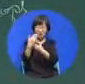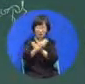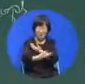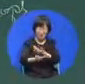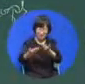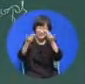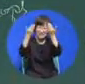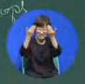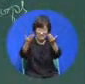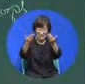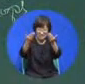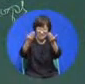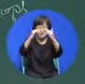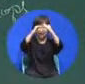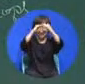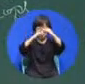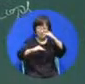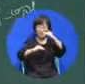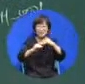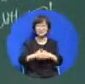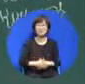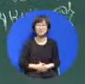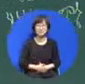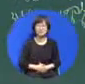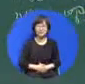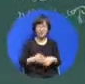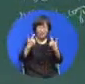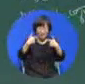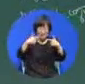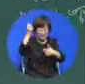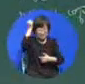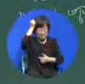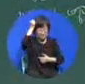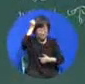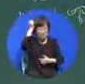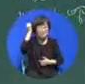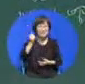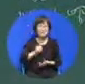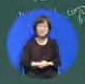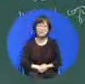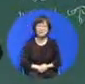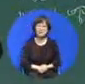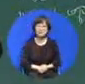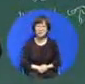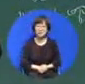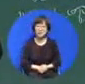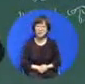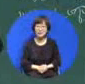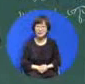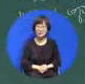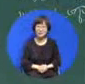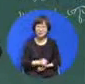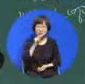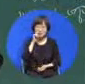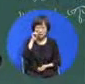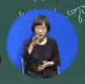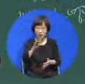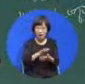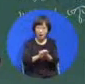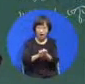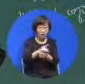you teachers. 대단하지요. It's amazing, right? 항상 명심해야 돼요. Always keep it in mind. 어느 날 우리 렘넌트 약간만 체험하면 싹 달라져